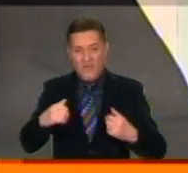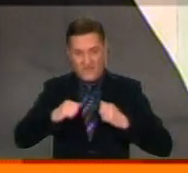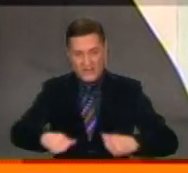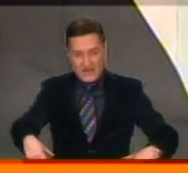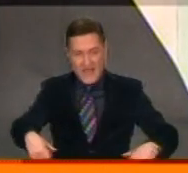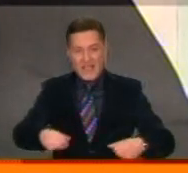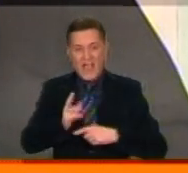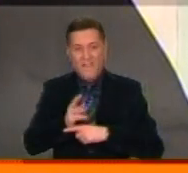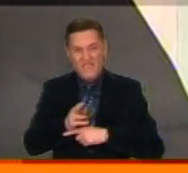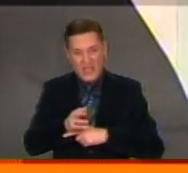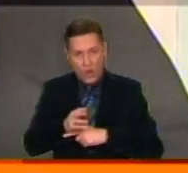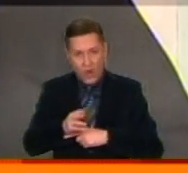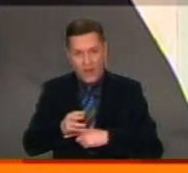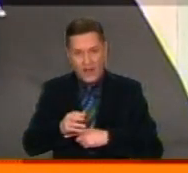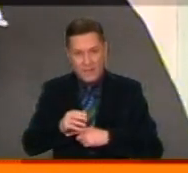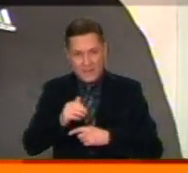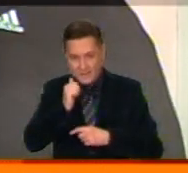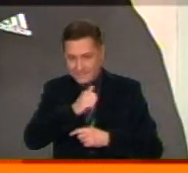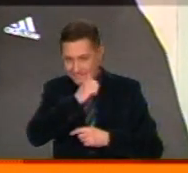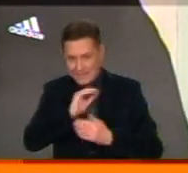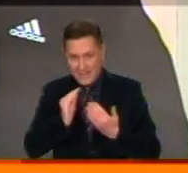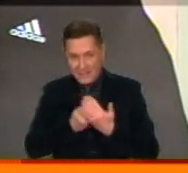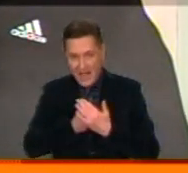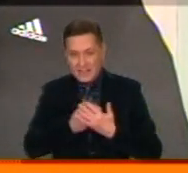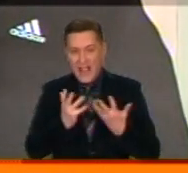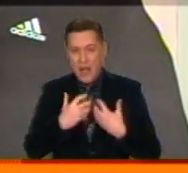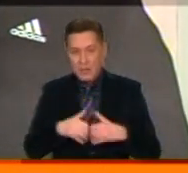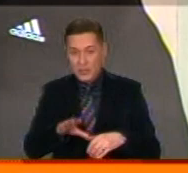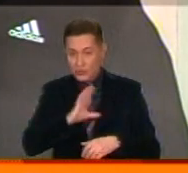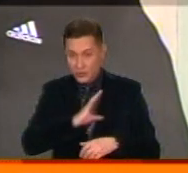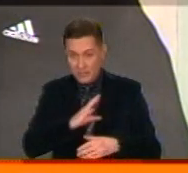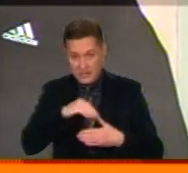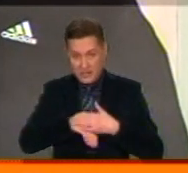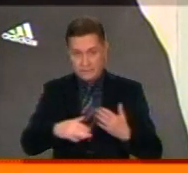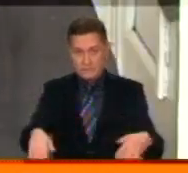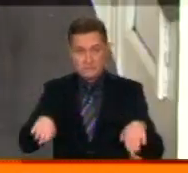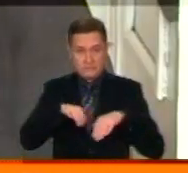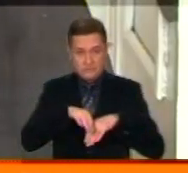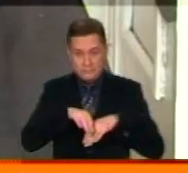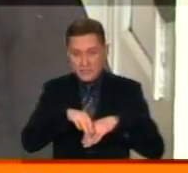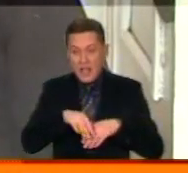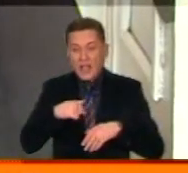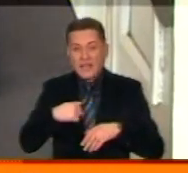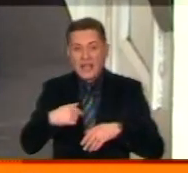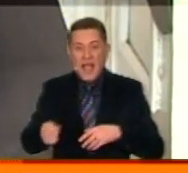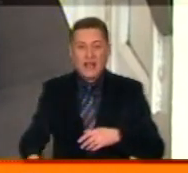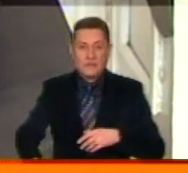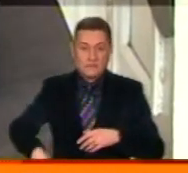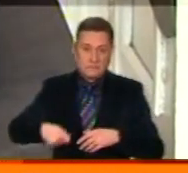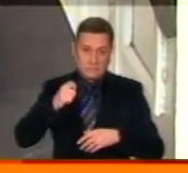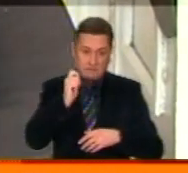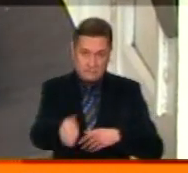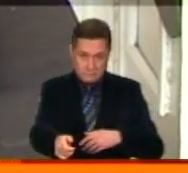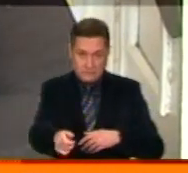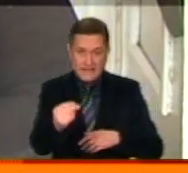было видеокамеры тут была аппаратура Полностью Вся что записа в басет В моей же я ему достал отдал деньги